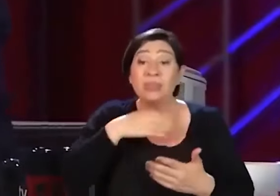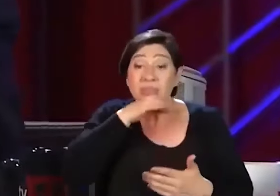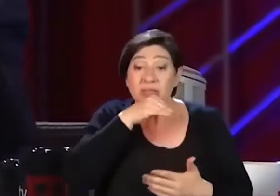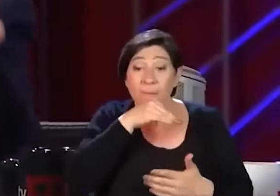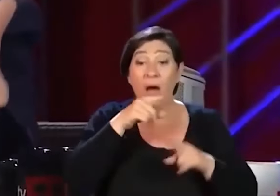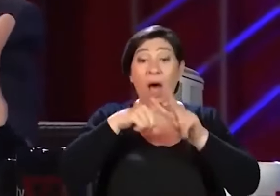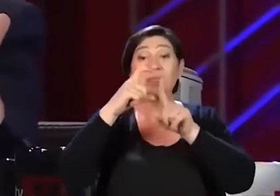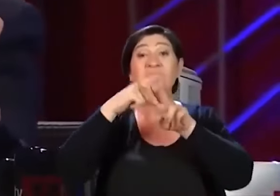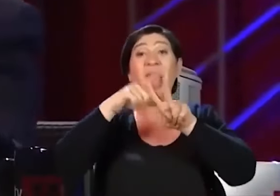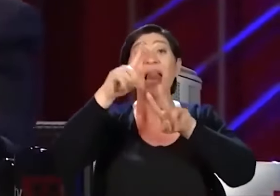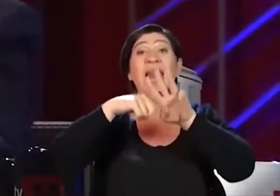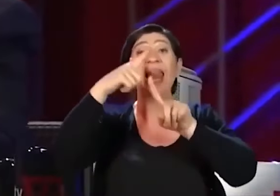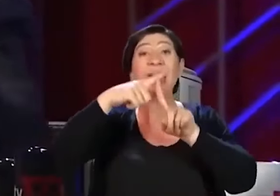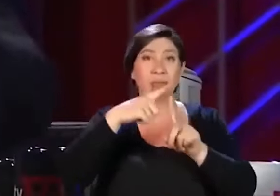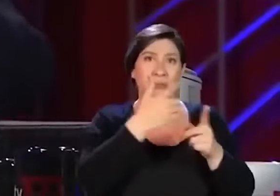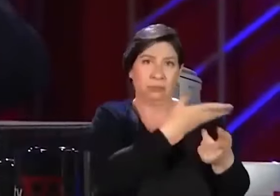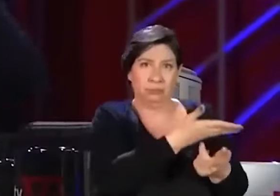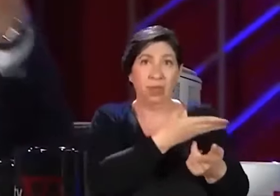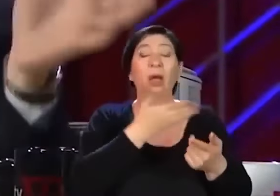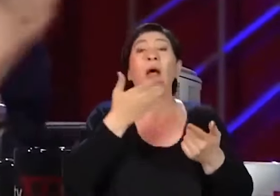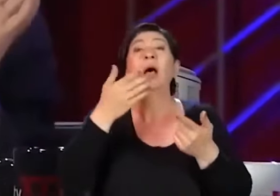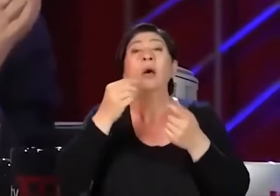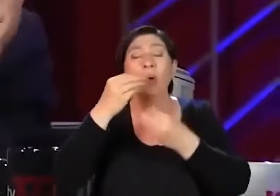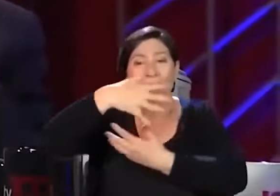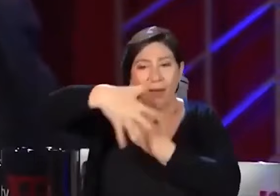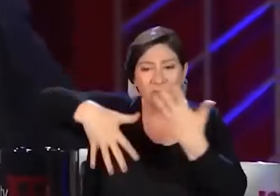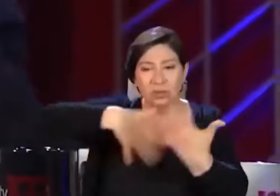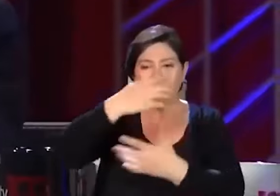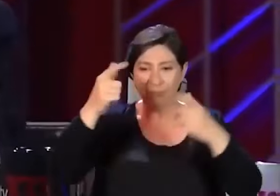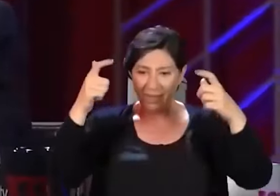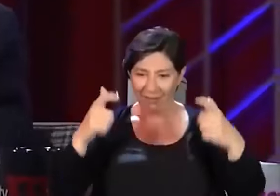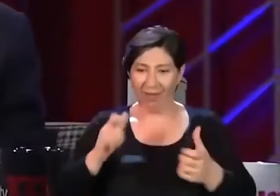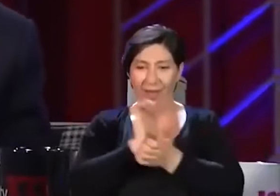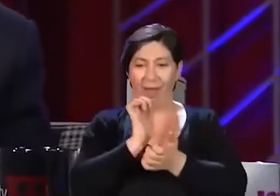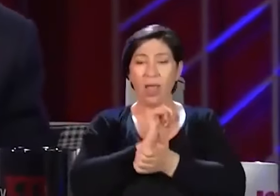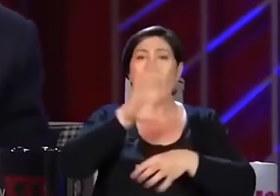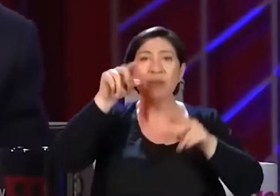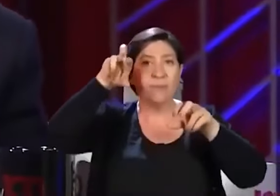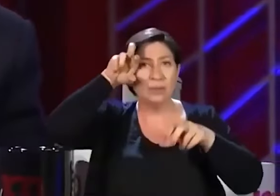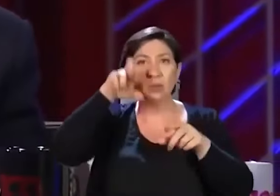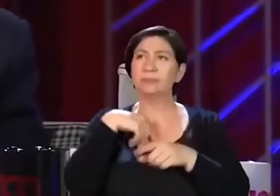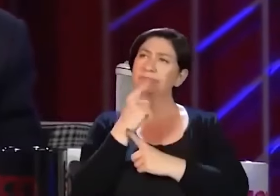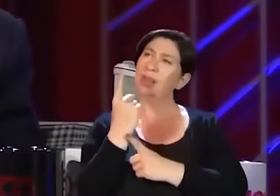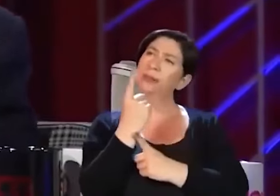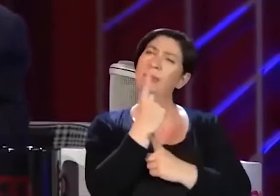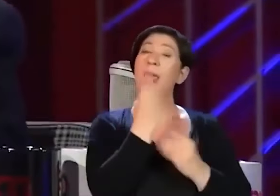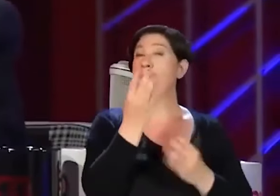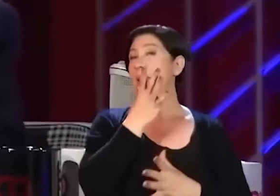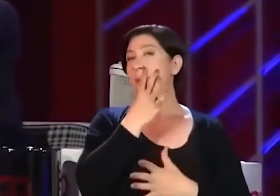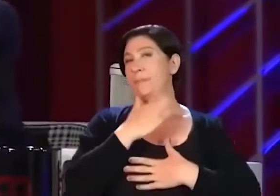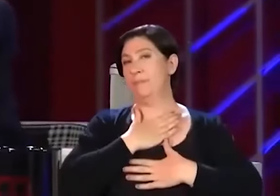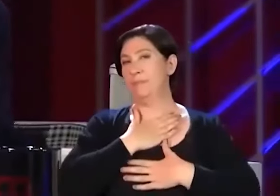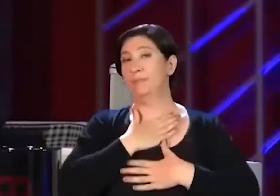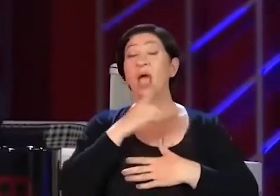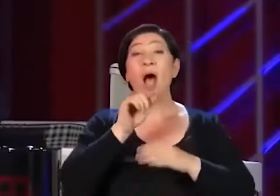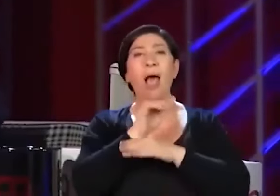Adalet Partiliydi, ortağı Cumhuriyet Halk Partili. Böyle karma bir ortamda herkesin psikolojisini iyi bilirim yani. Hmm. Bu bir